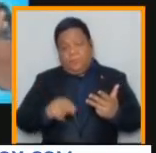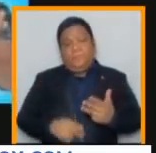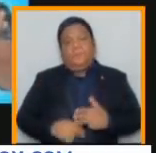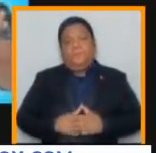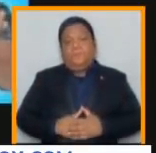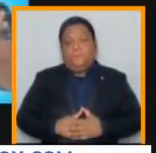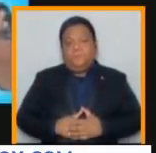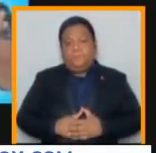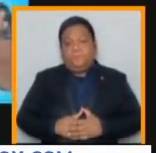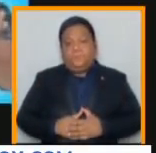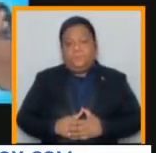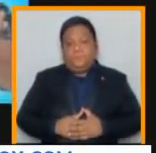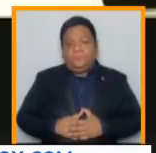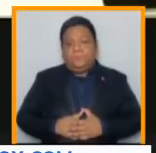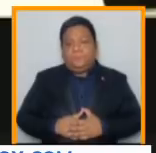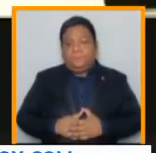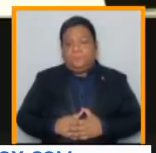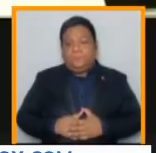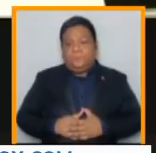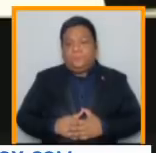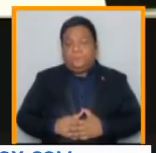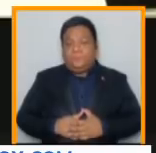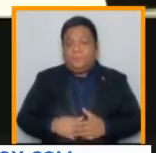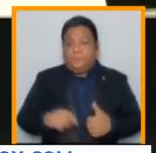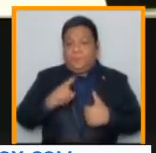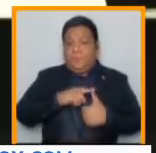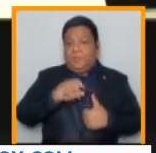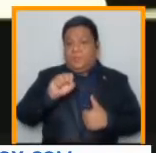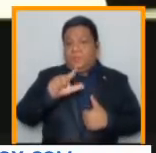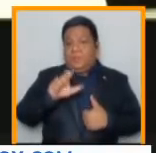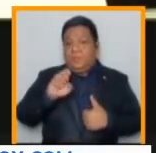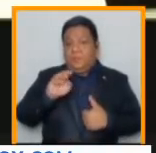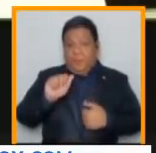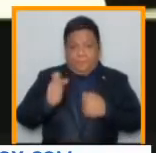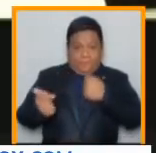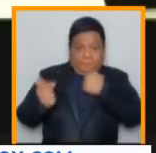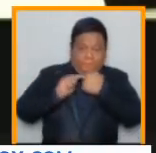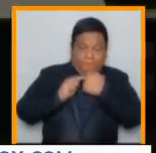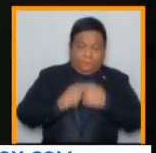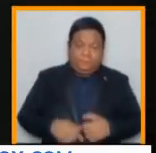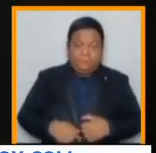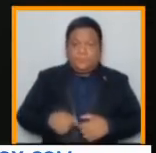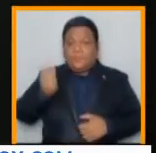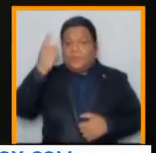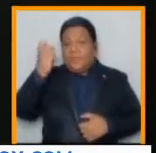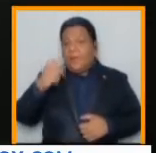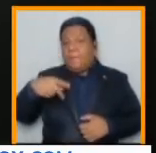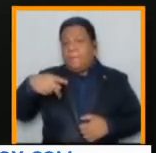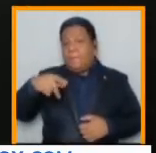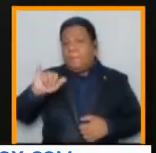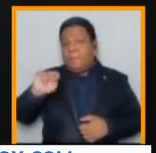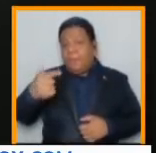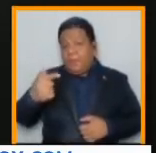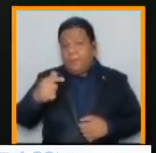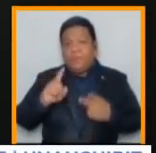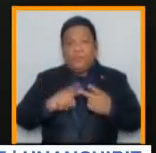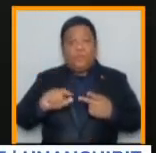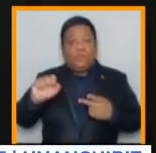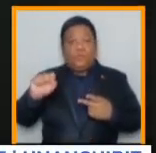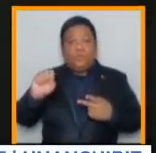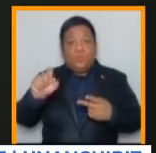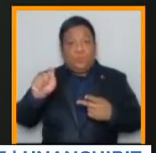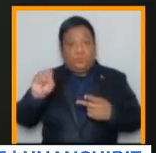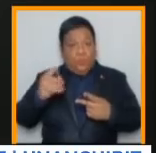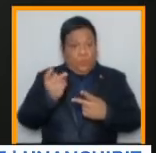Nasa lingguhang Meet the Press sa Senator Ping Lacson at katandem sa Senate President Tito Soto sa issue ng pangaharas ng China sa